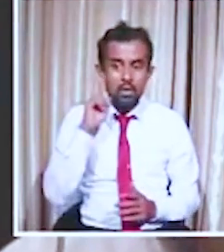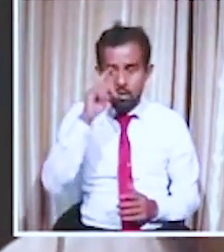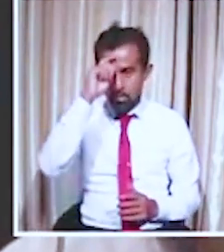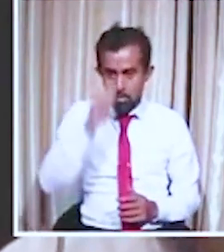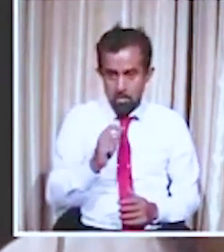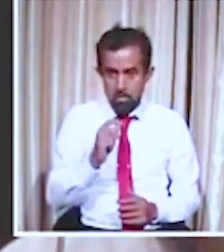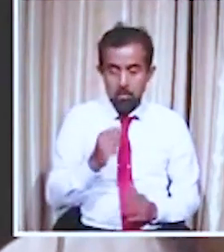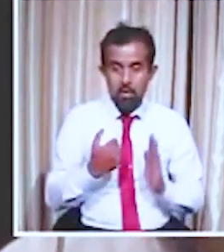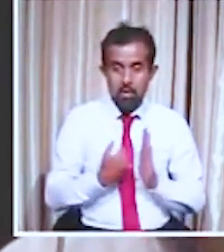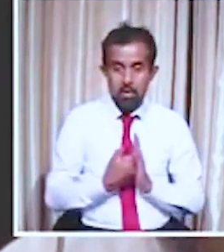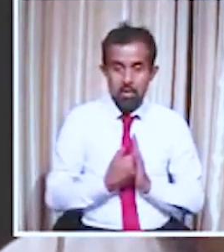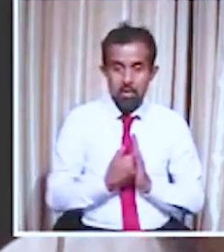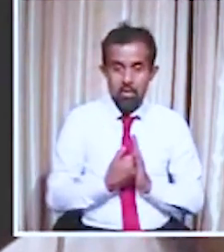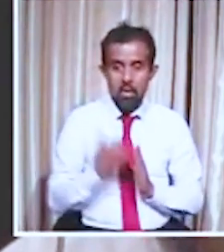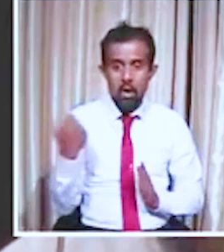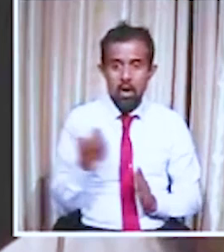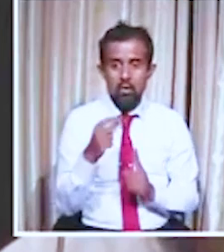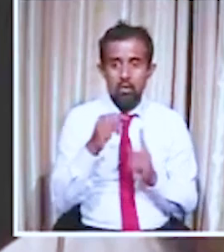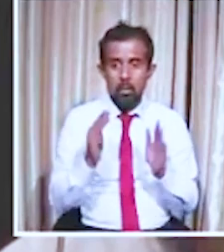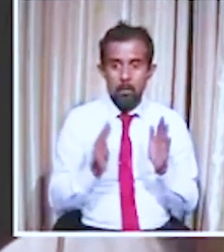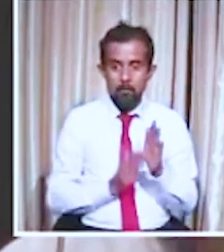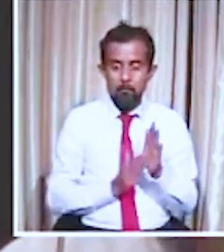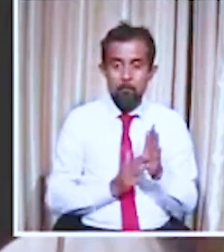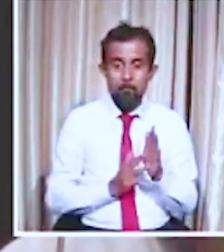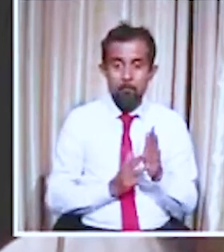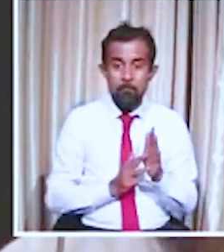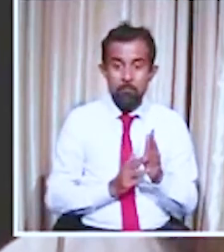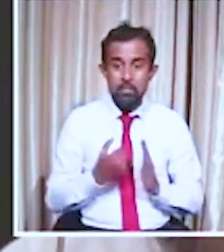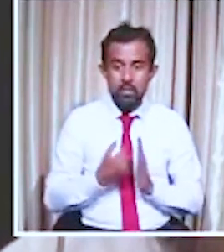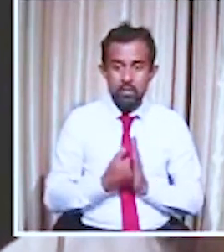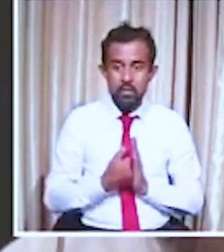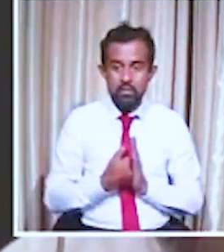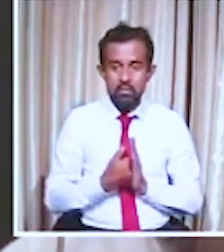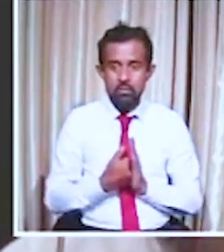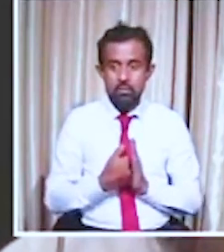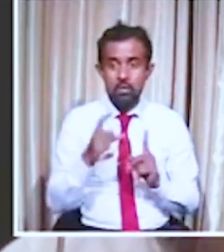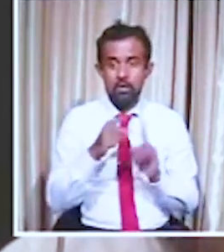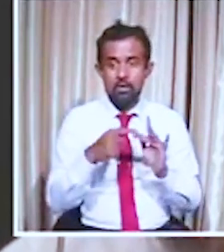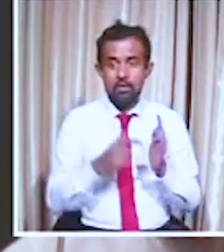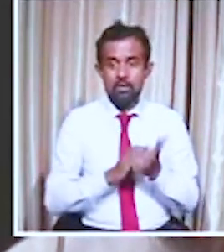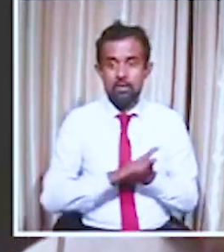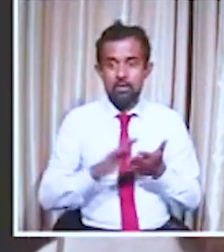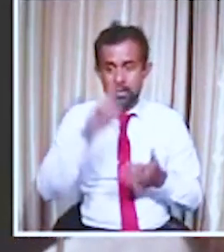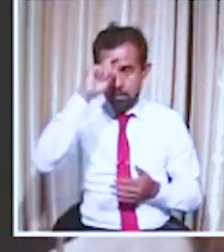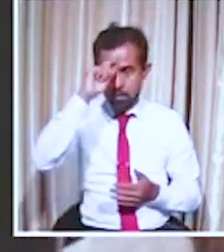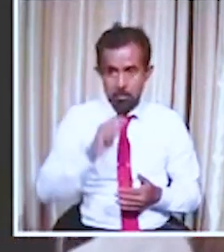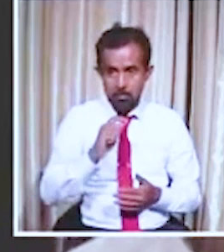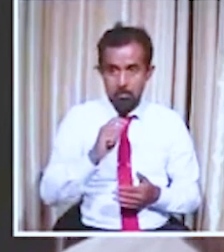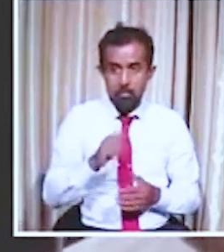கௌரவ தினேஷ் குணவர்தன் அவர்களுக்கும், சபை முதல்வரான சுஷில் பிரேம்ஜெயந்த அமைச்சர் அவர்களுக்கும் என்னுடைய வாழ்த்துக்களை